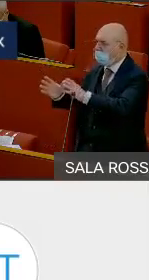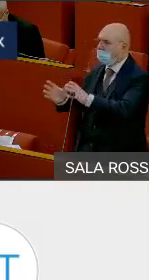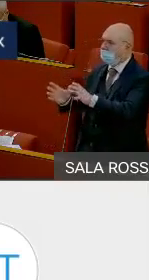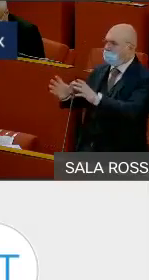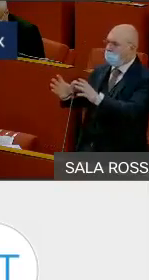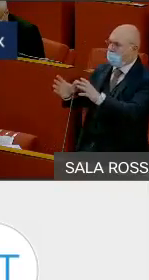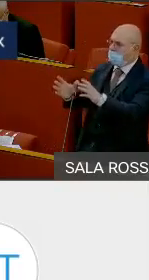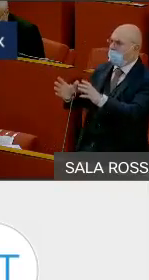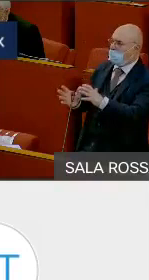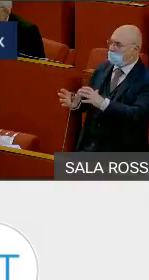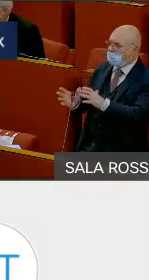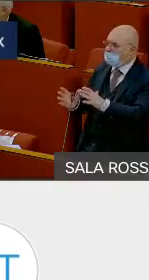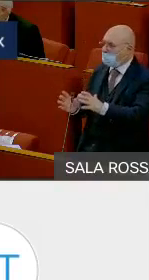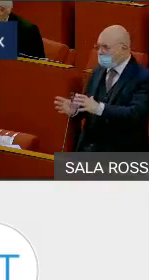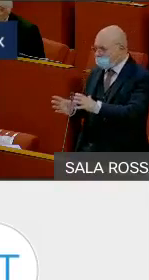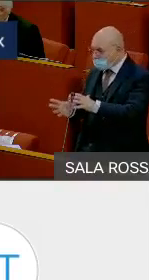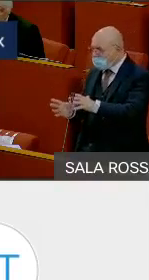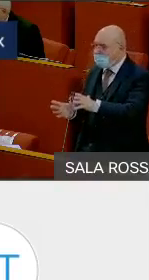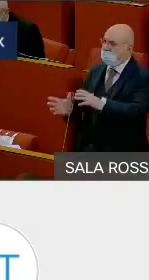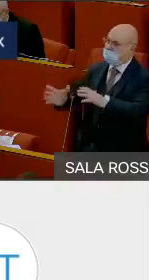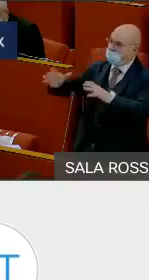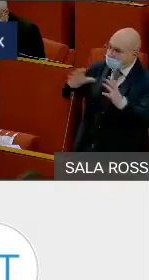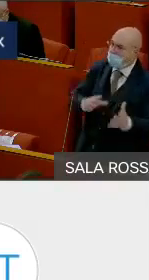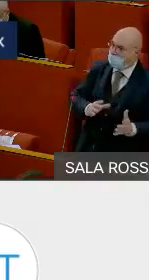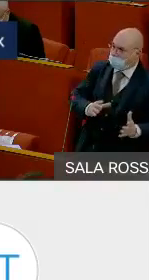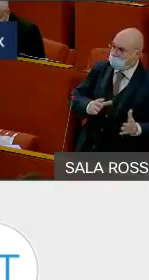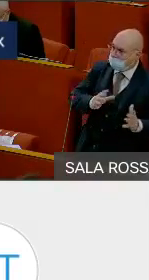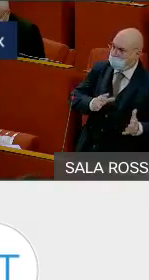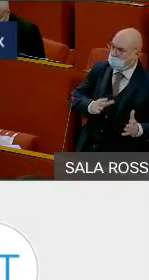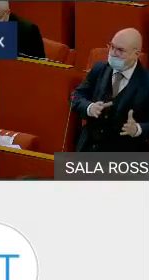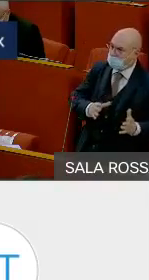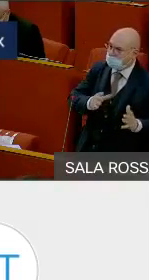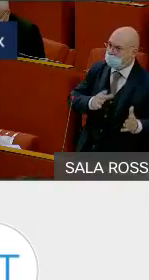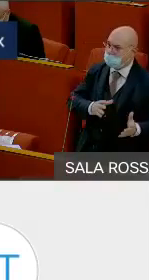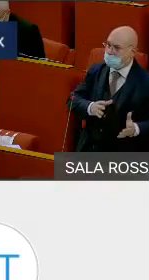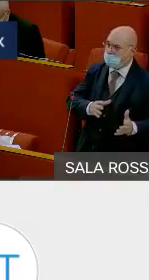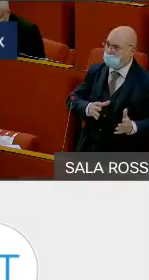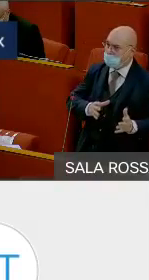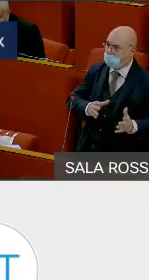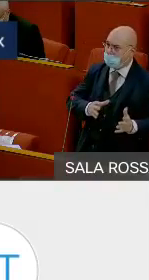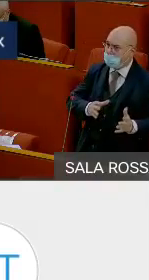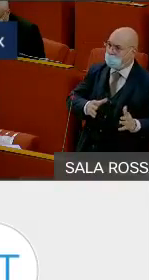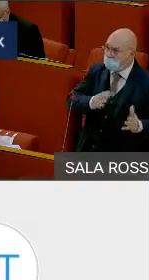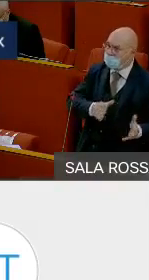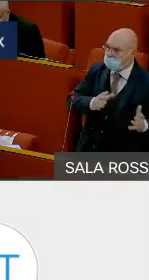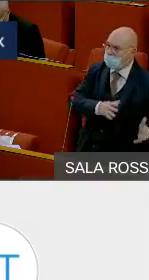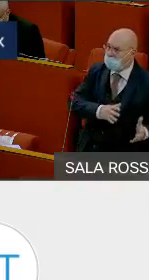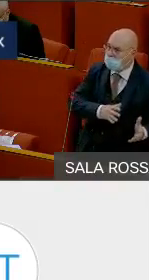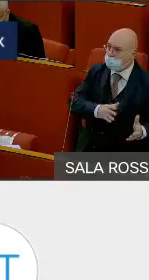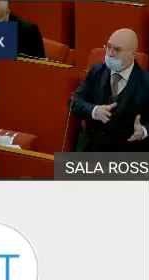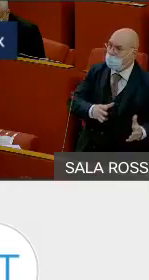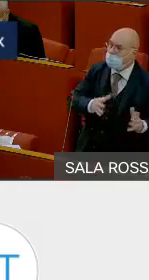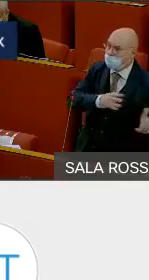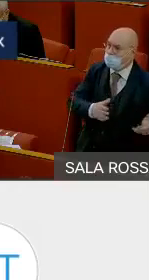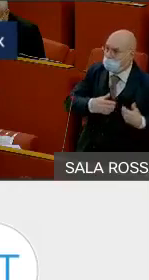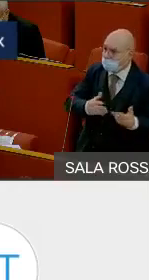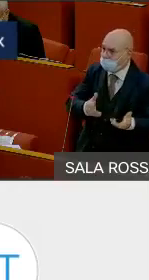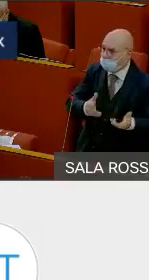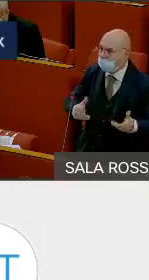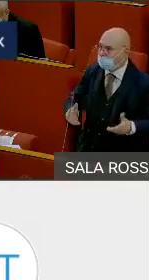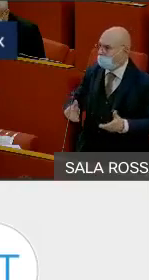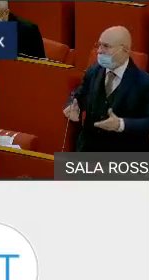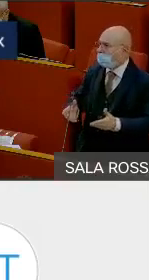una come dire azione negativa nei confronti dell'ambiente che anche questo comunque è un patrimonio